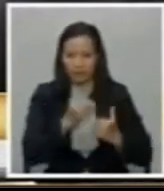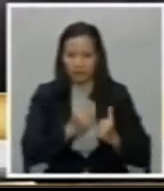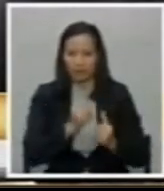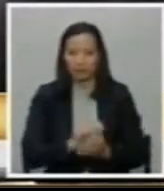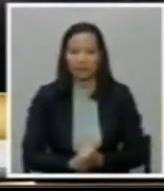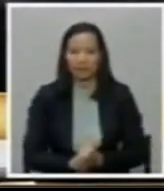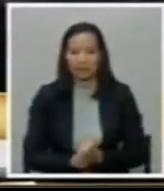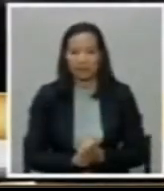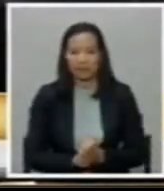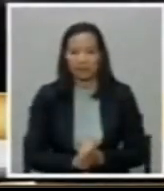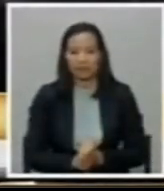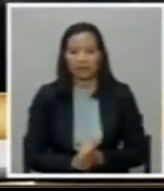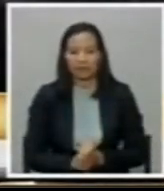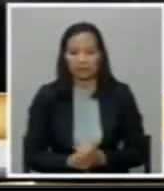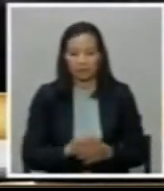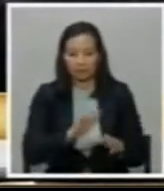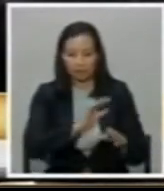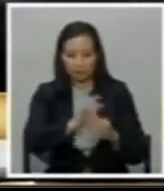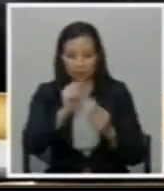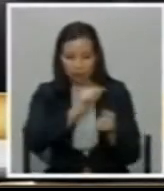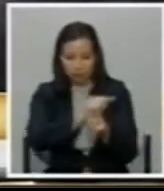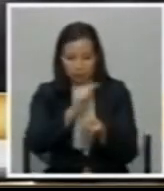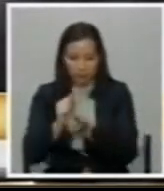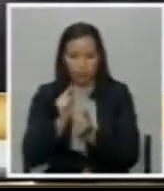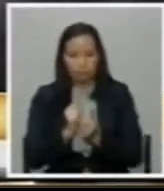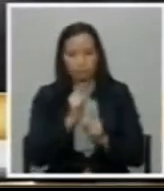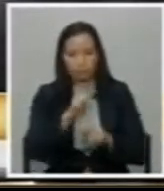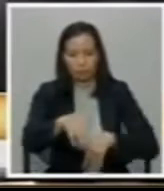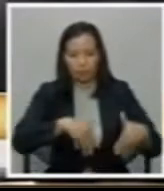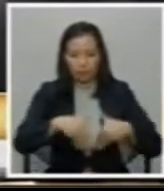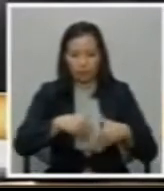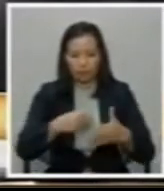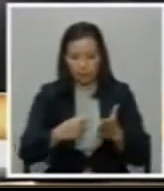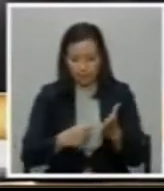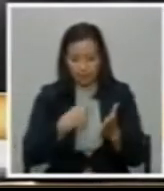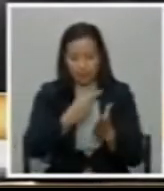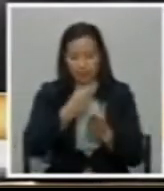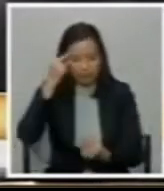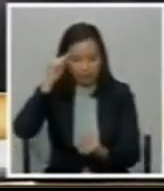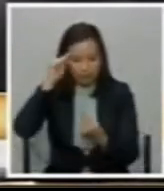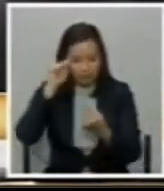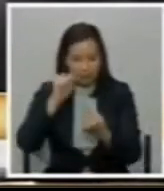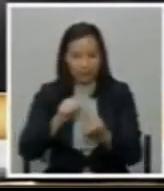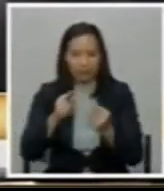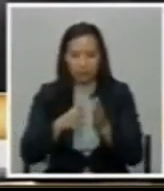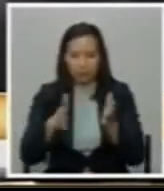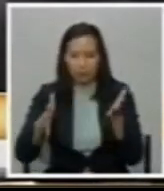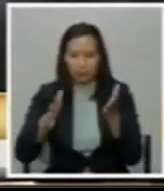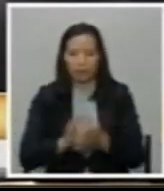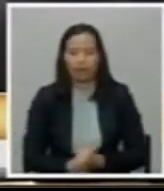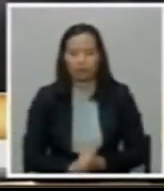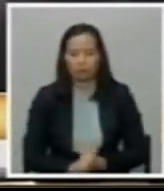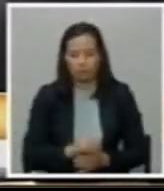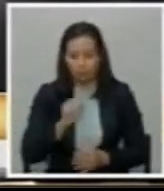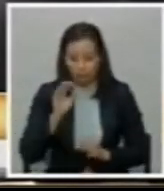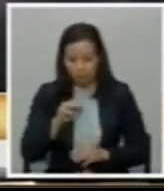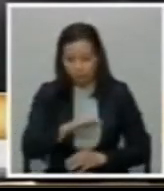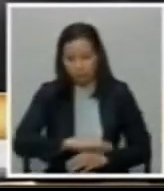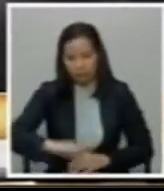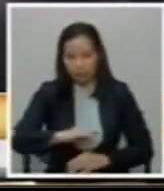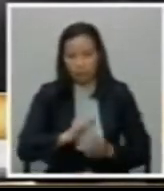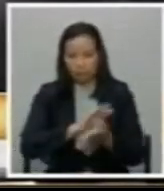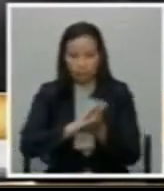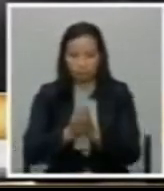ที่มีการหาเสียงในช่วงต้นปีก็ได้คำนึงเรื่องนี้อย่างมากว่าเราจะต้องมีการปรับระบ